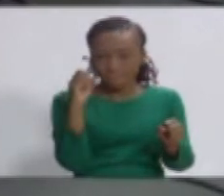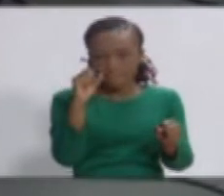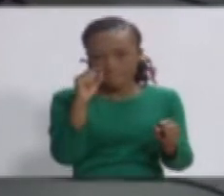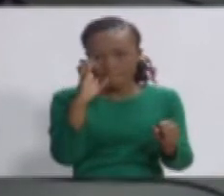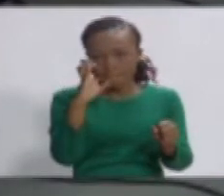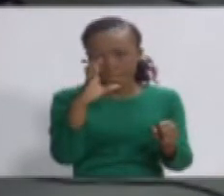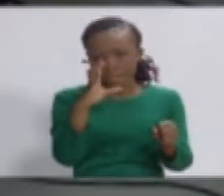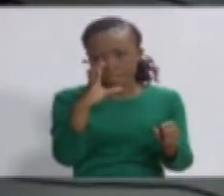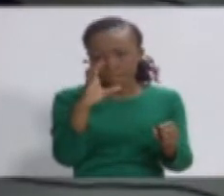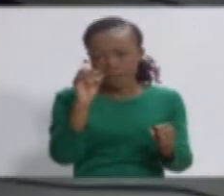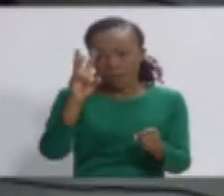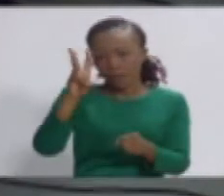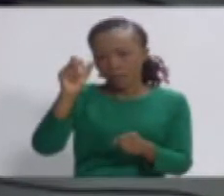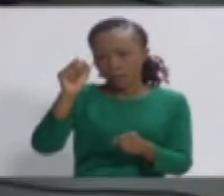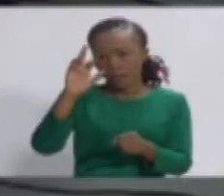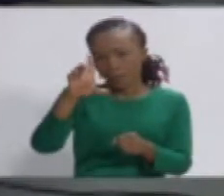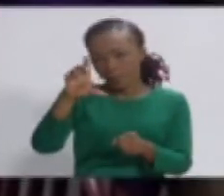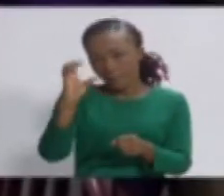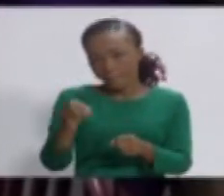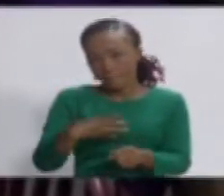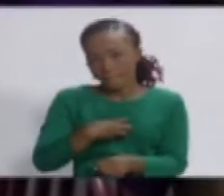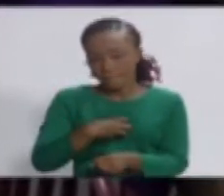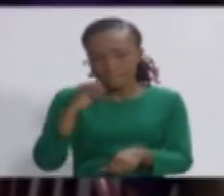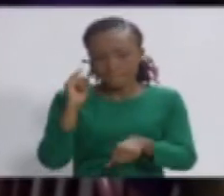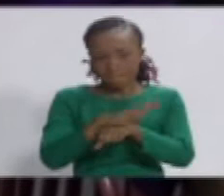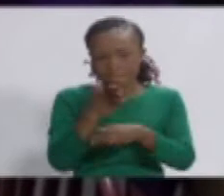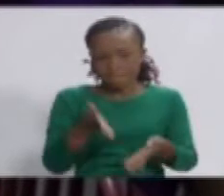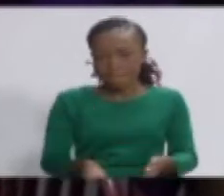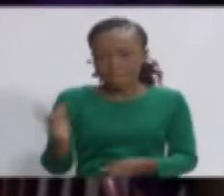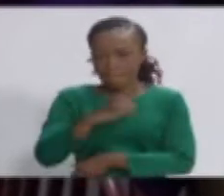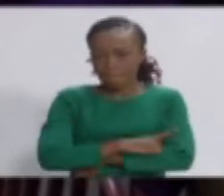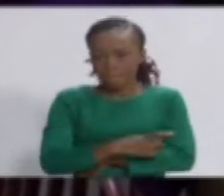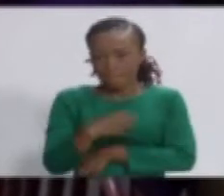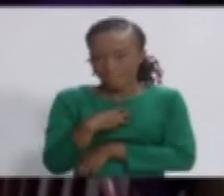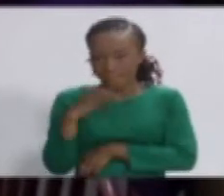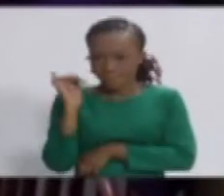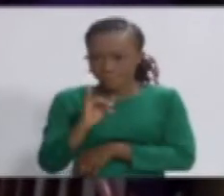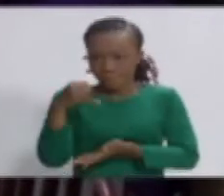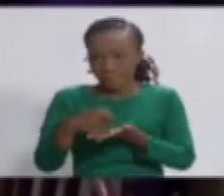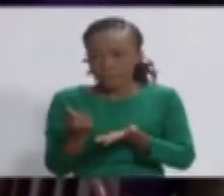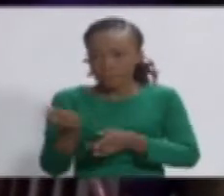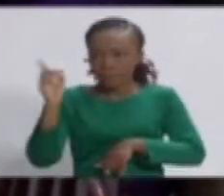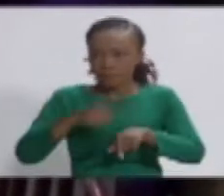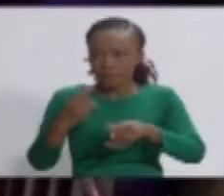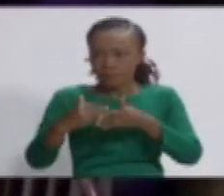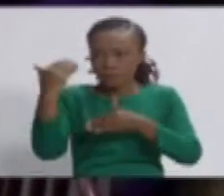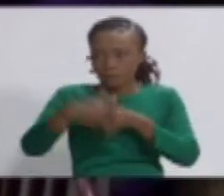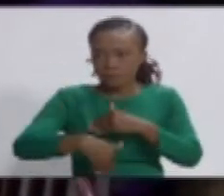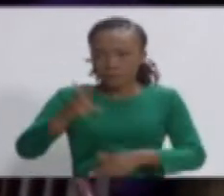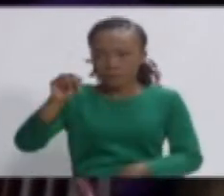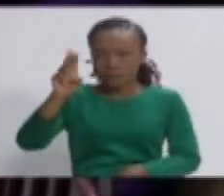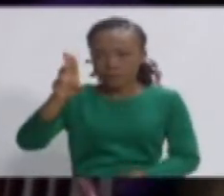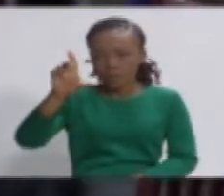hicho Eludowalo kujiuzulu mapema hii leo. Basi kujiuzulu kwake, mpenzi mtazamaji, kunajiri siku chache baada ya Barack